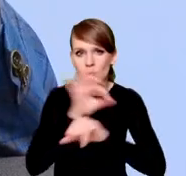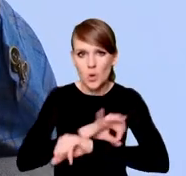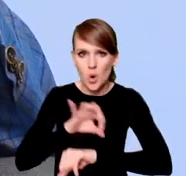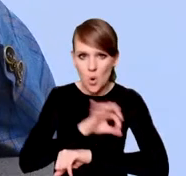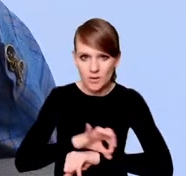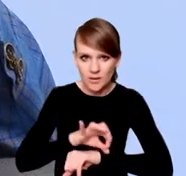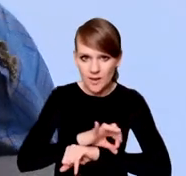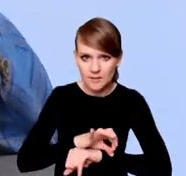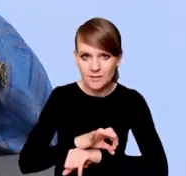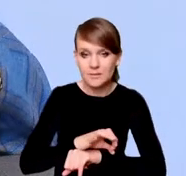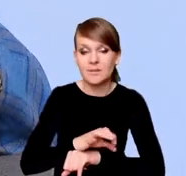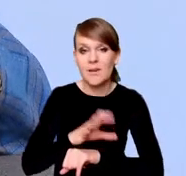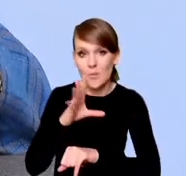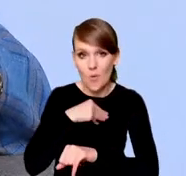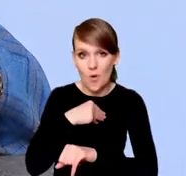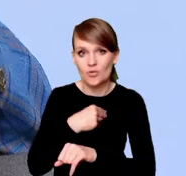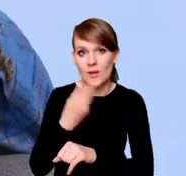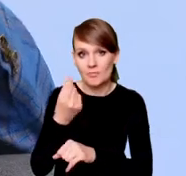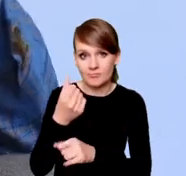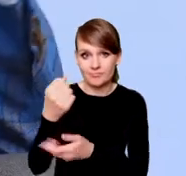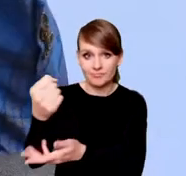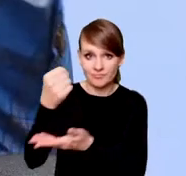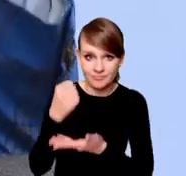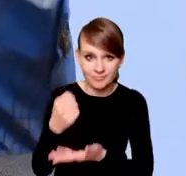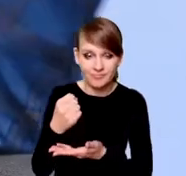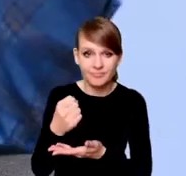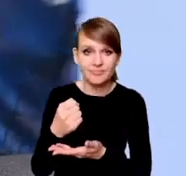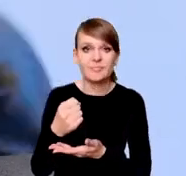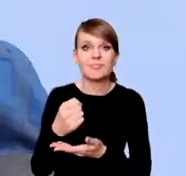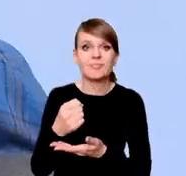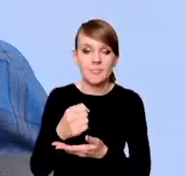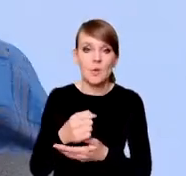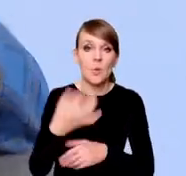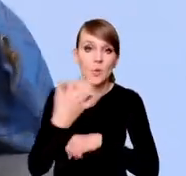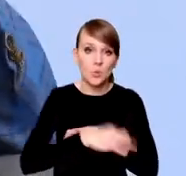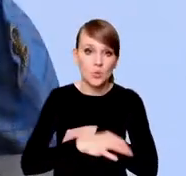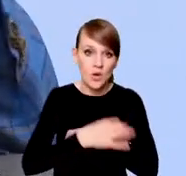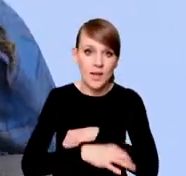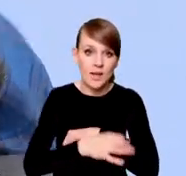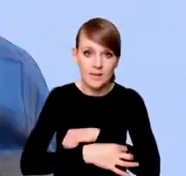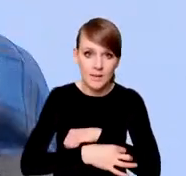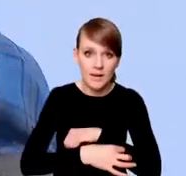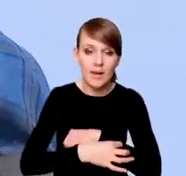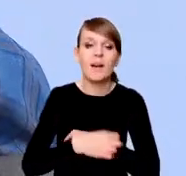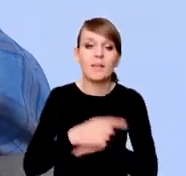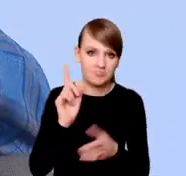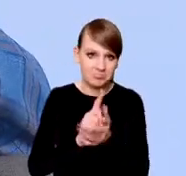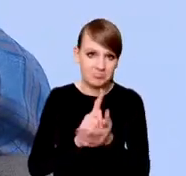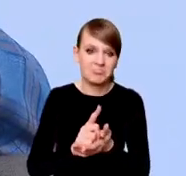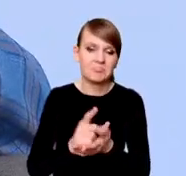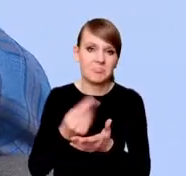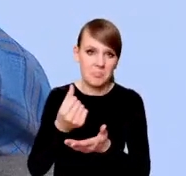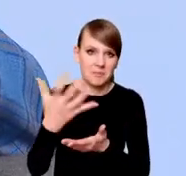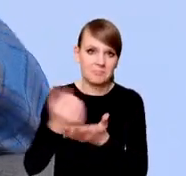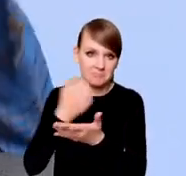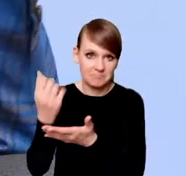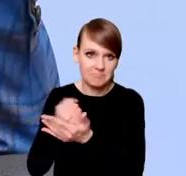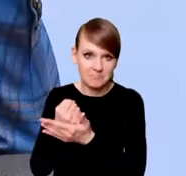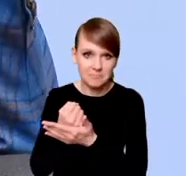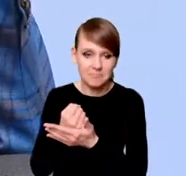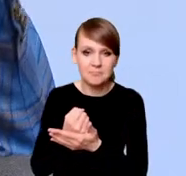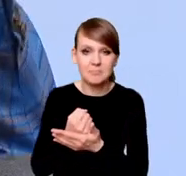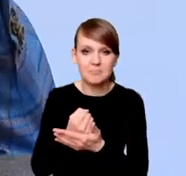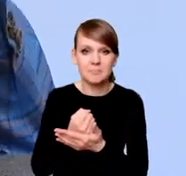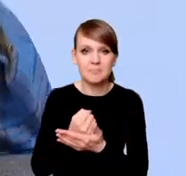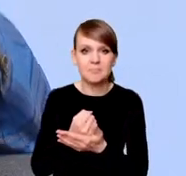pozyskać środki finansowe i uczelni pozyskują te środki